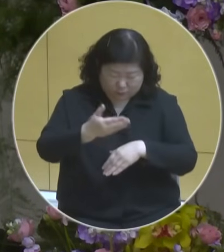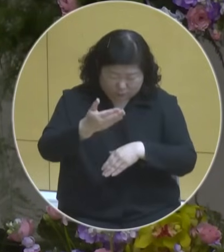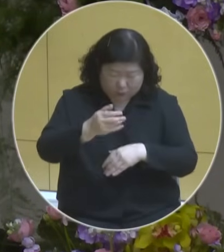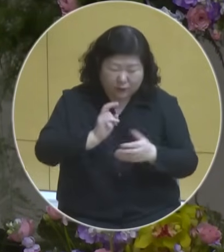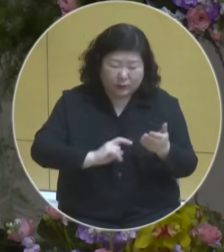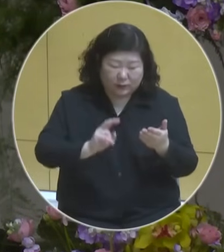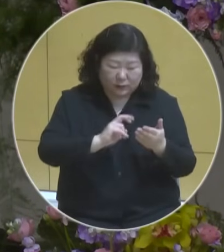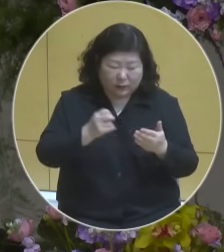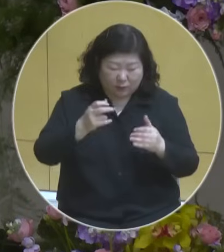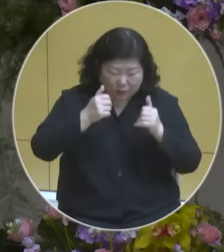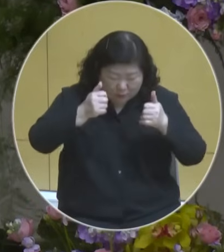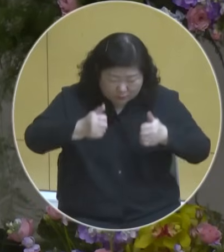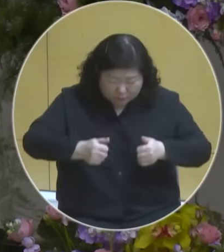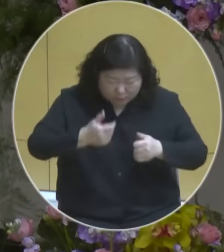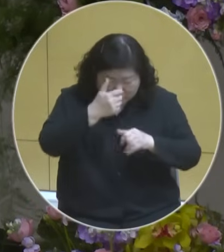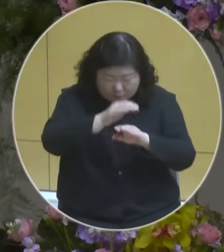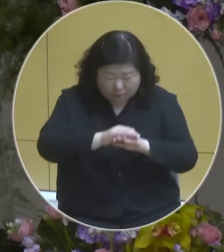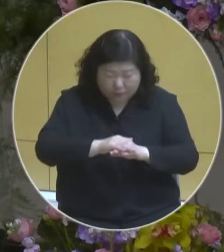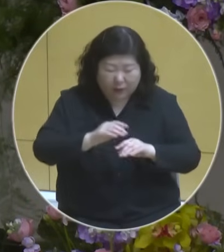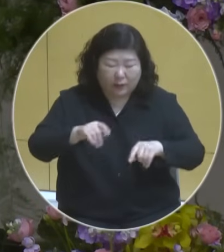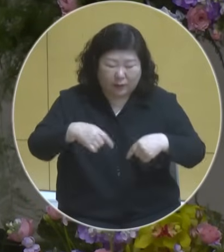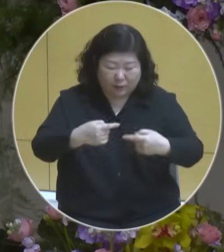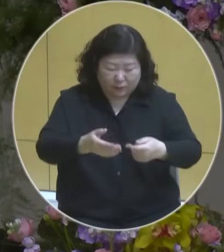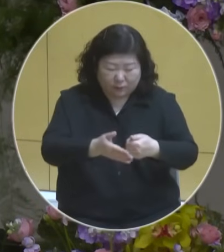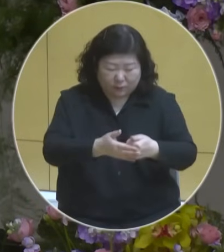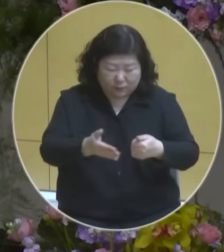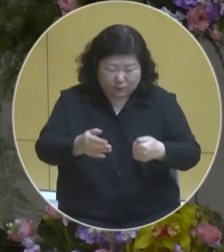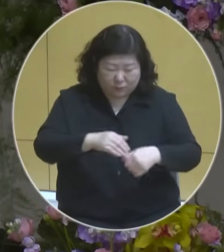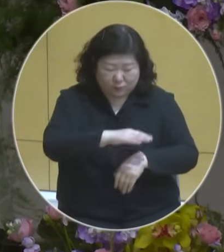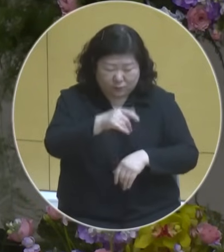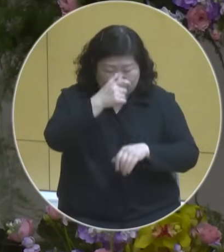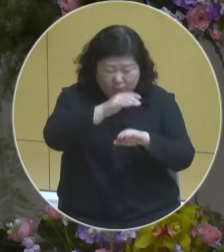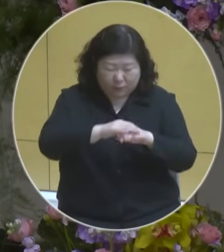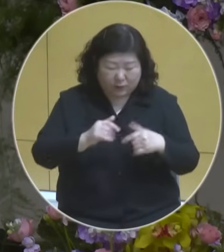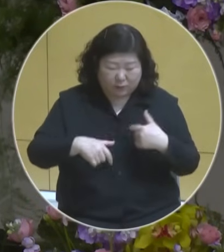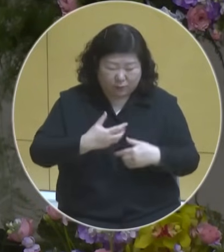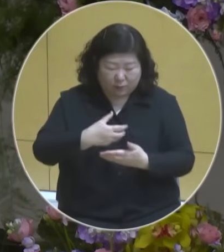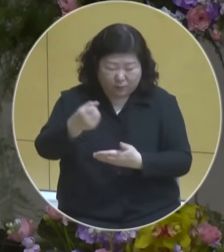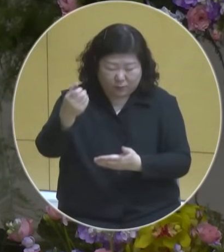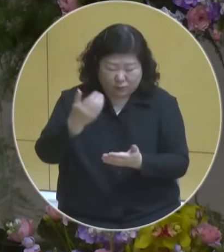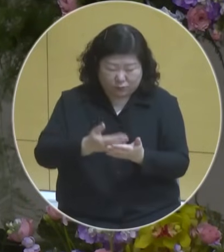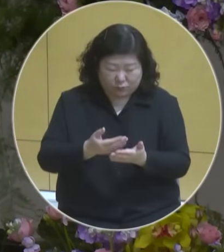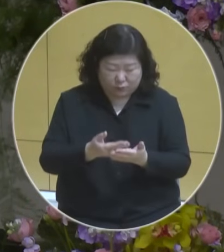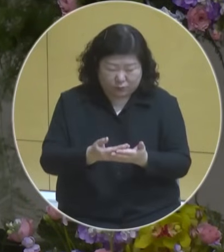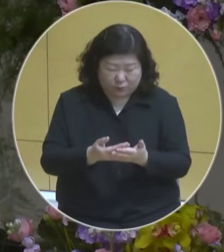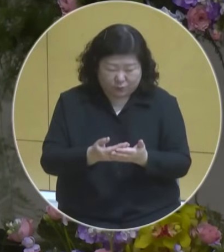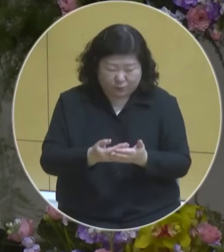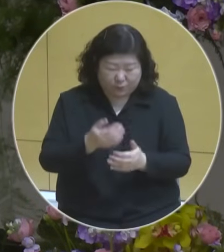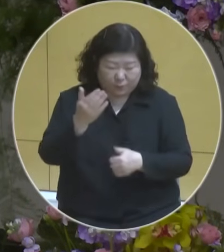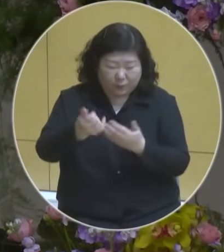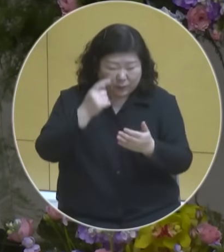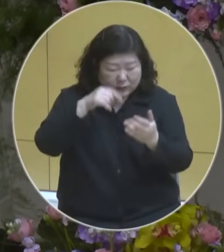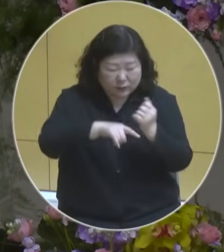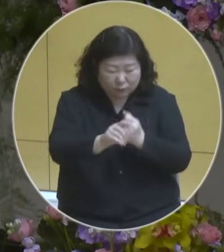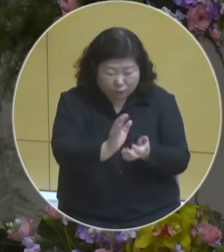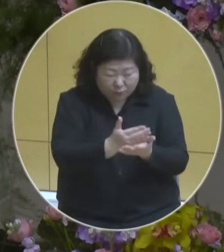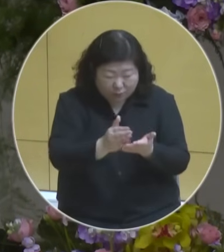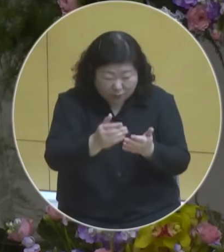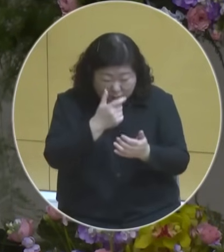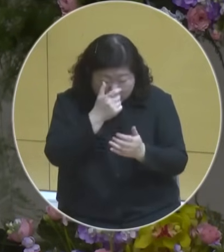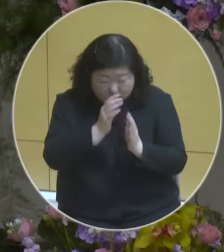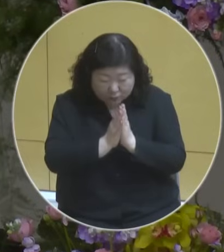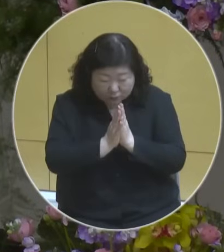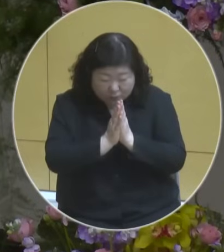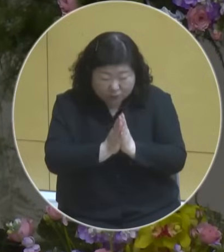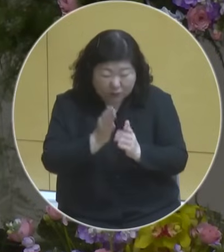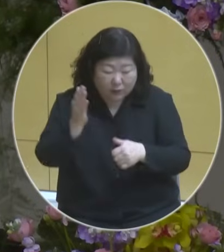자리에 나아가오니 우리의 예배를 기쁘게 받아주시옵소서 하나님의 뜻을 분별하고 기도하며 하나님의